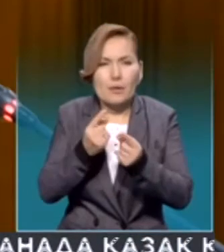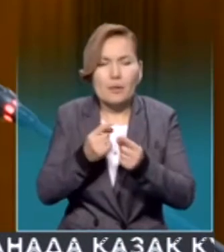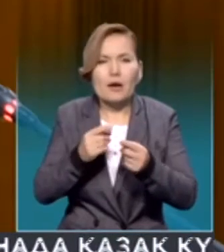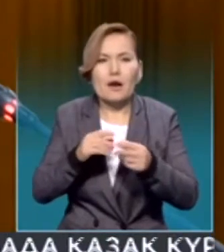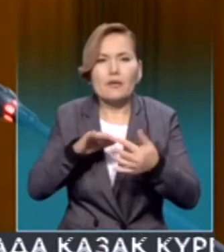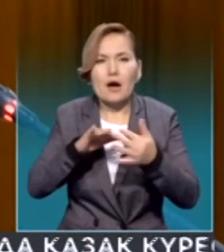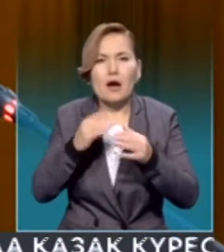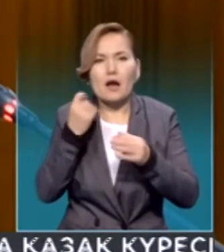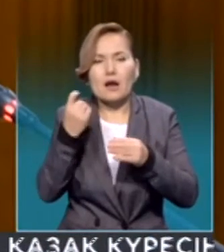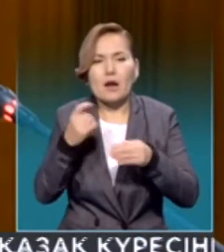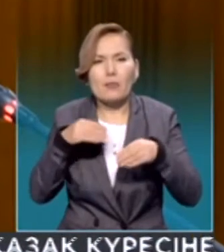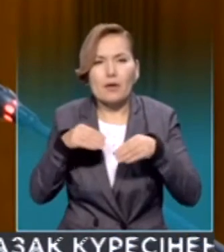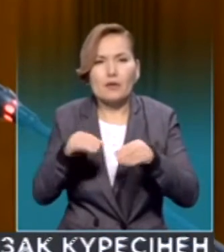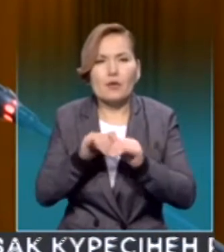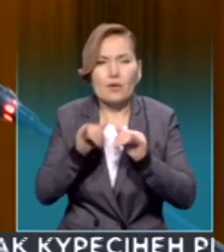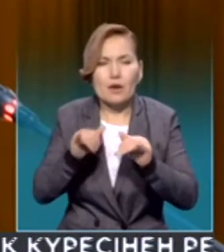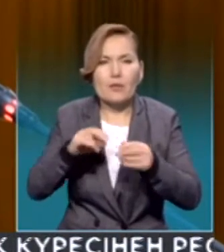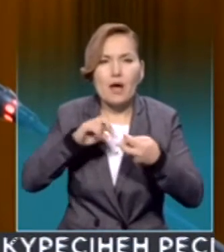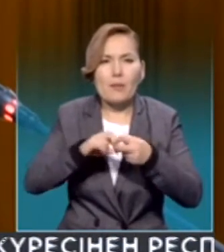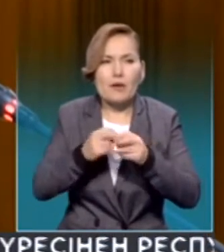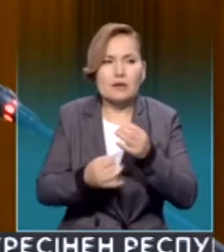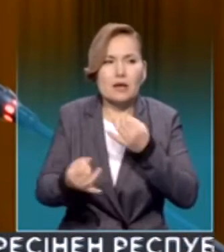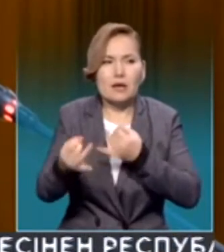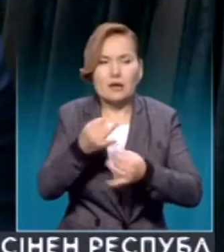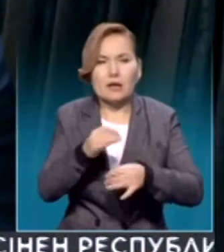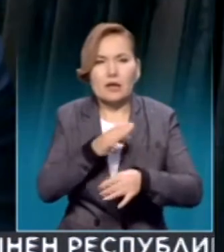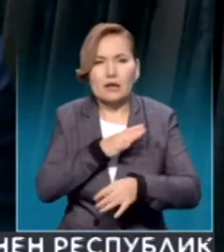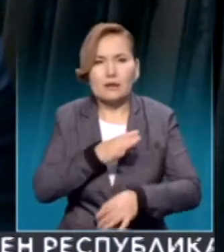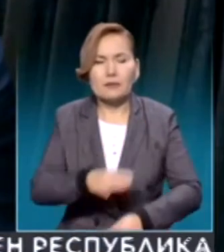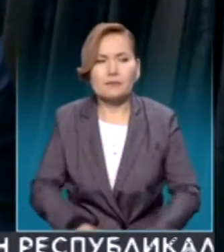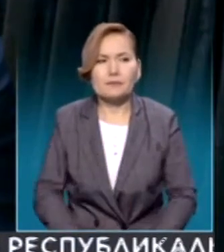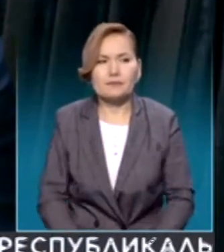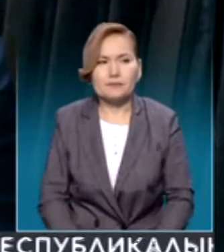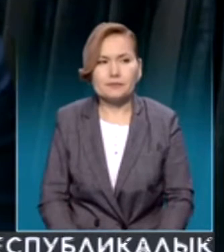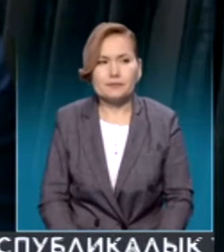мен агроөнеркәсіп кешенін дамыту мәселелері қаралды.